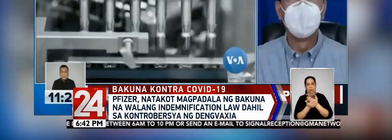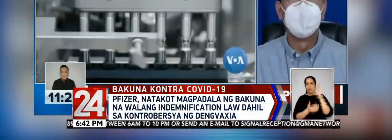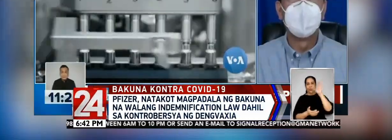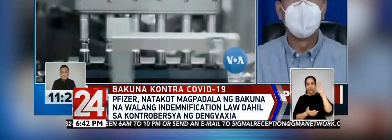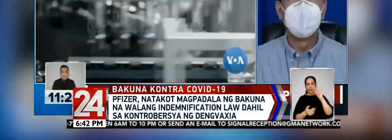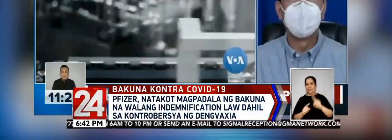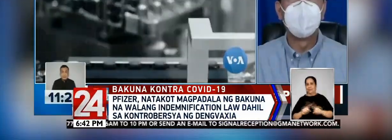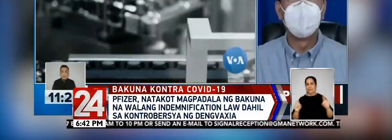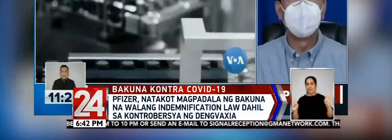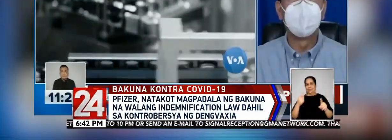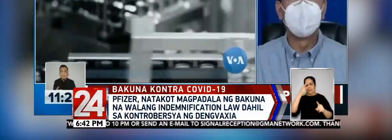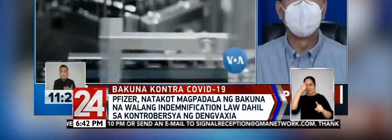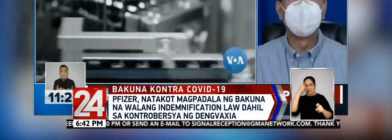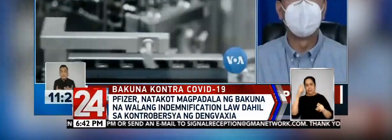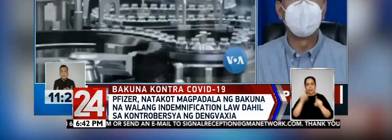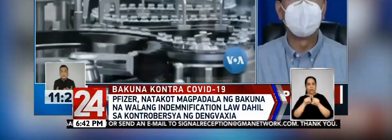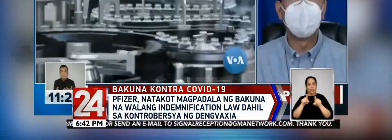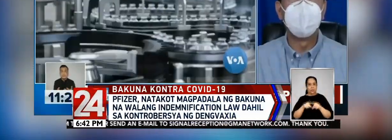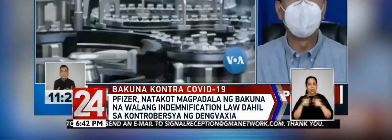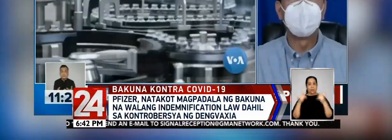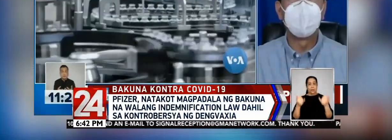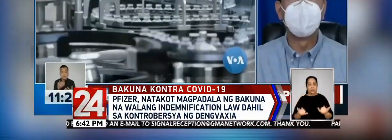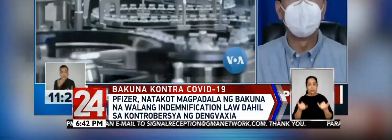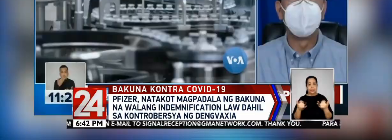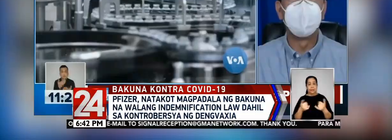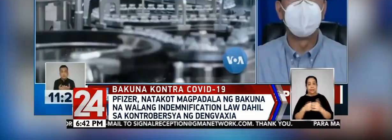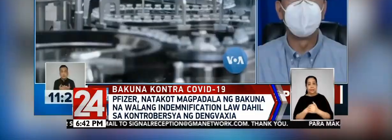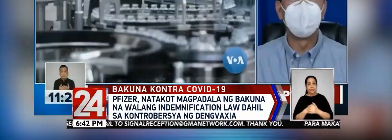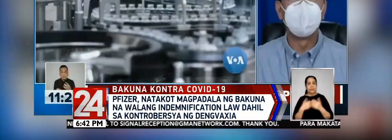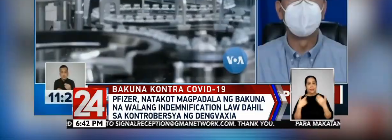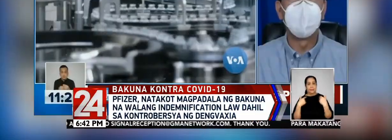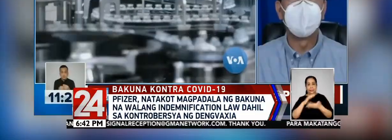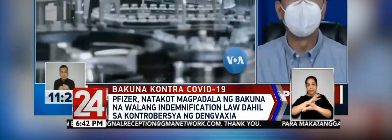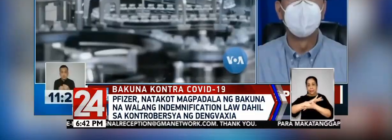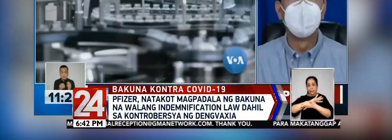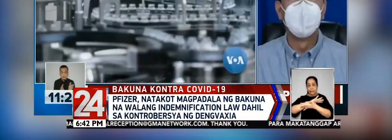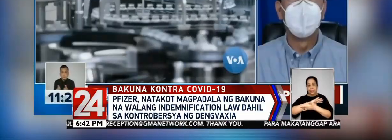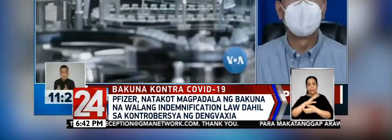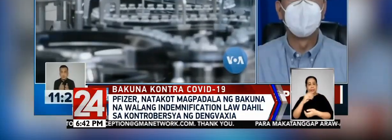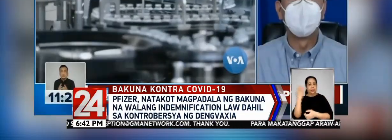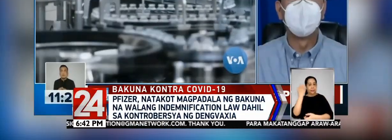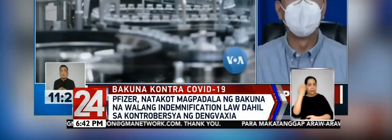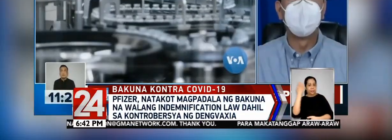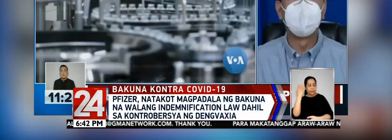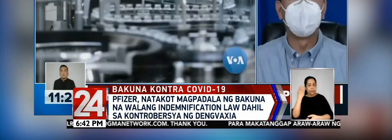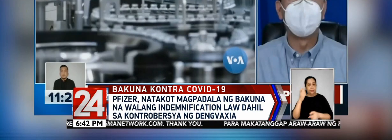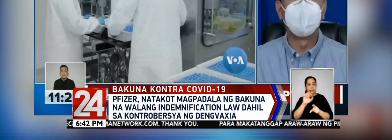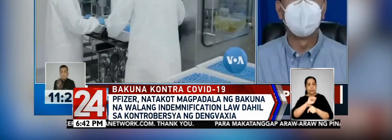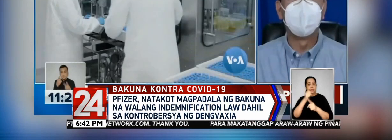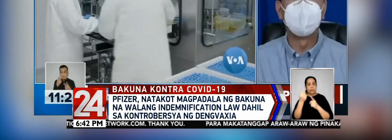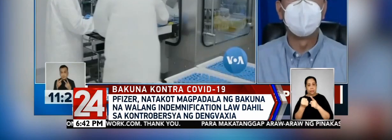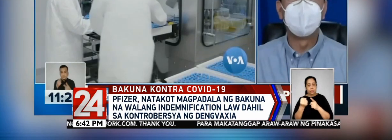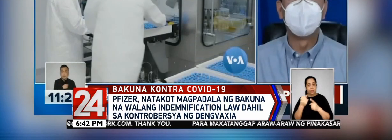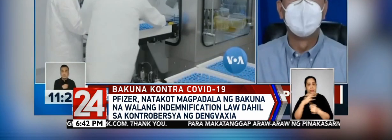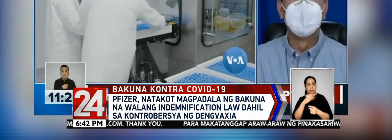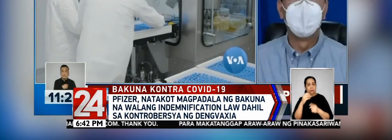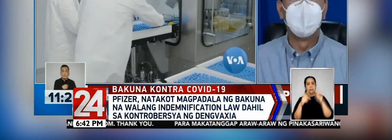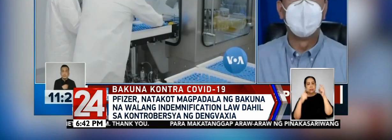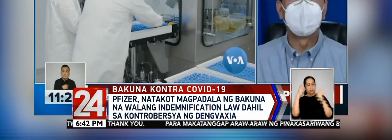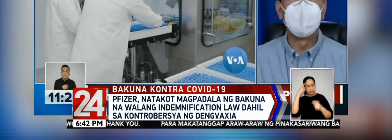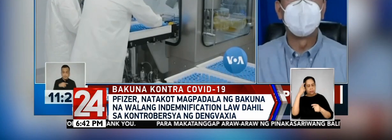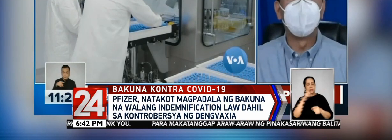also na ngayon po ay may pandemic at saka may emergency situation po tayo at ang gobyerno po ay nagagaranti na